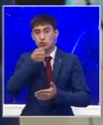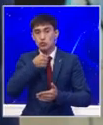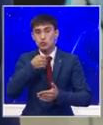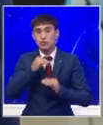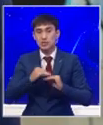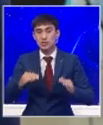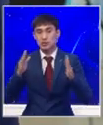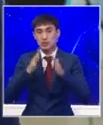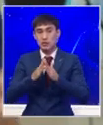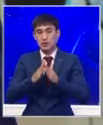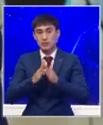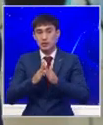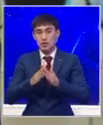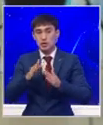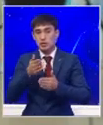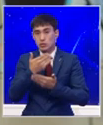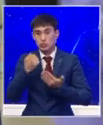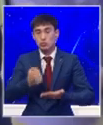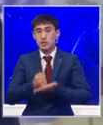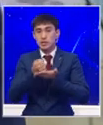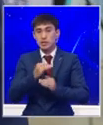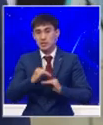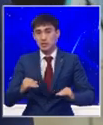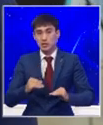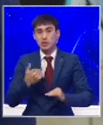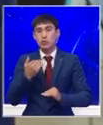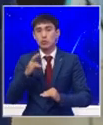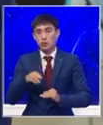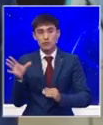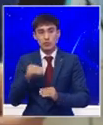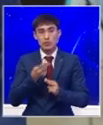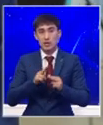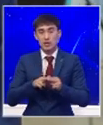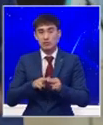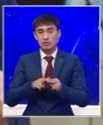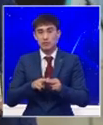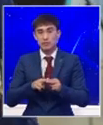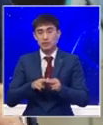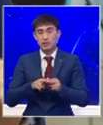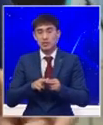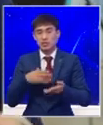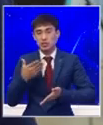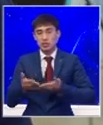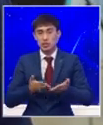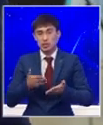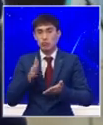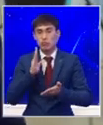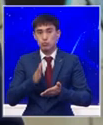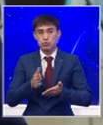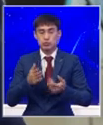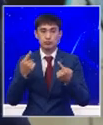в детских домах не будут поддерживать наших детей то тогда всё вот это вот весь его шаг он будет